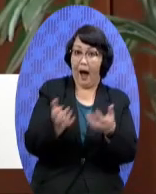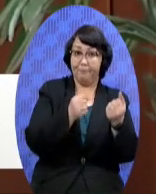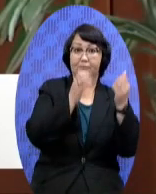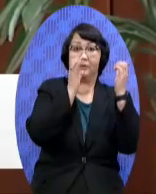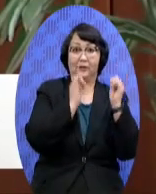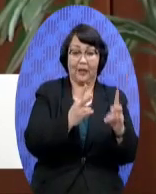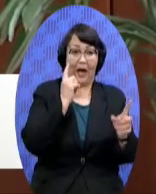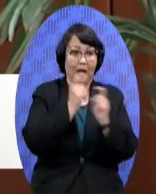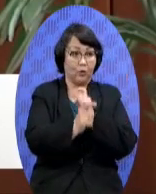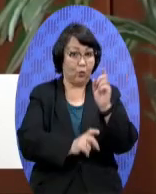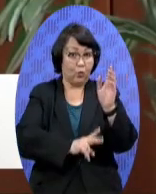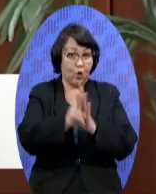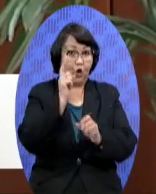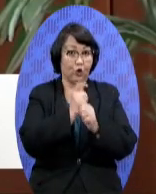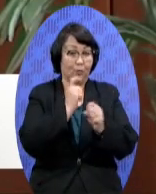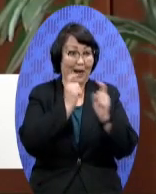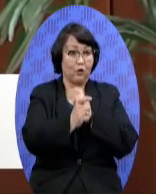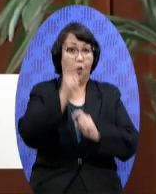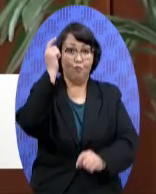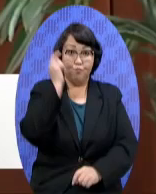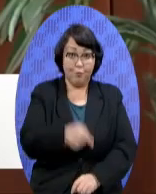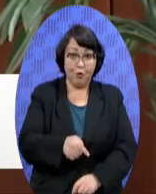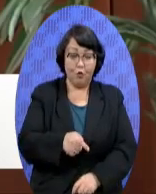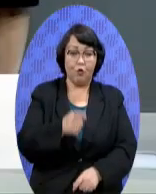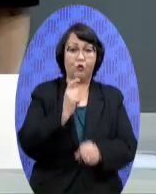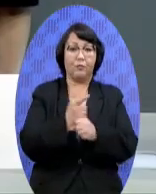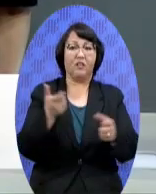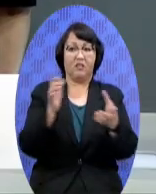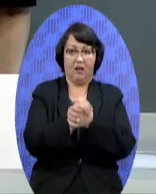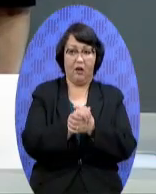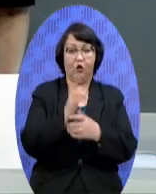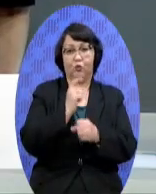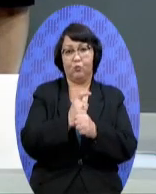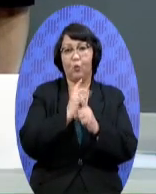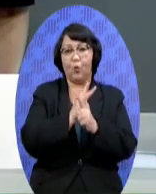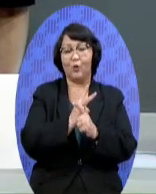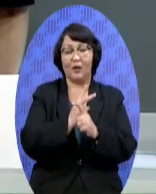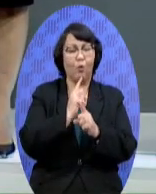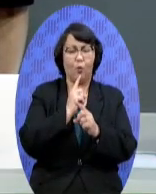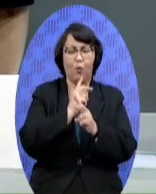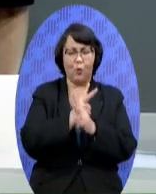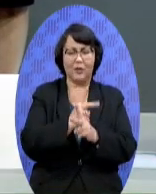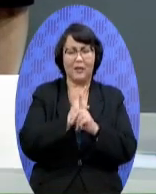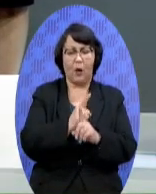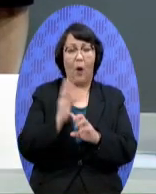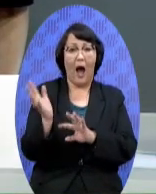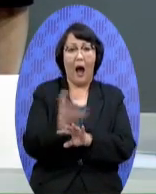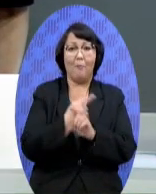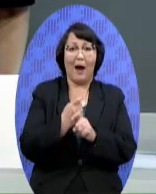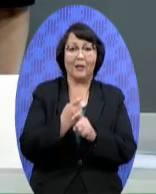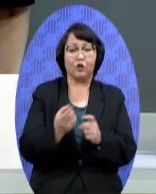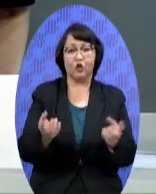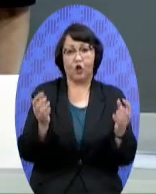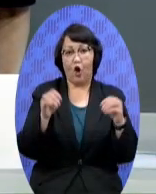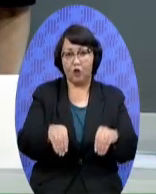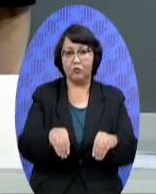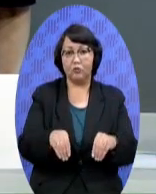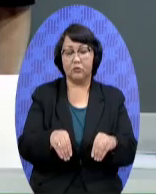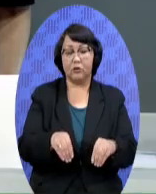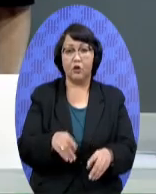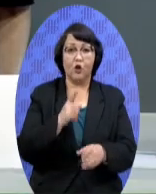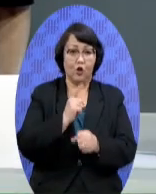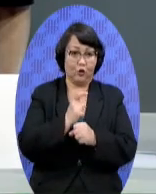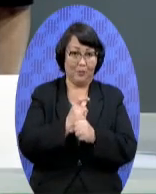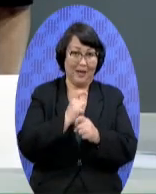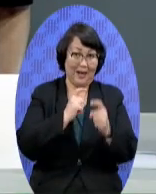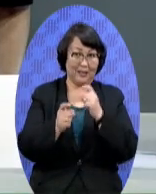хооронд хөдөлмөрийн харилцаа үүсчээ гэдэг хөдөлмөрийн хуулийн хамгаалтанд орно. Тэгэхээр хөдөлмөрийн хуулинд ажлын байрны одоо дарамттай холбоотой асуудлыг